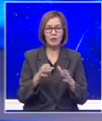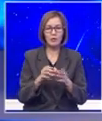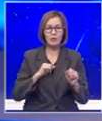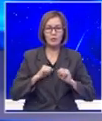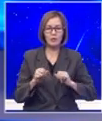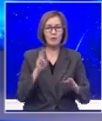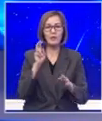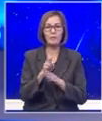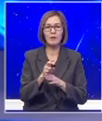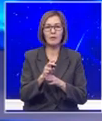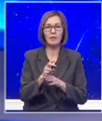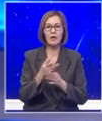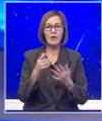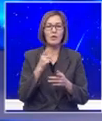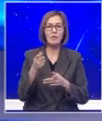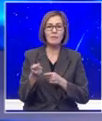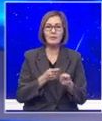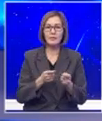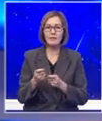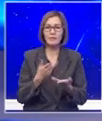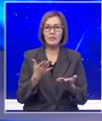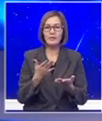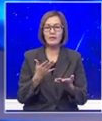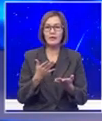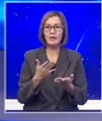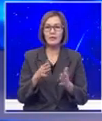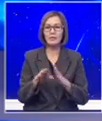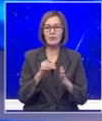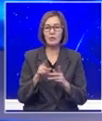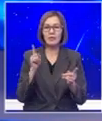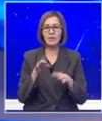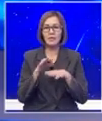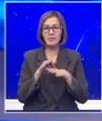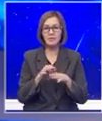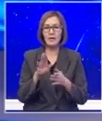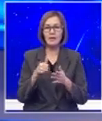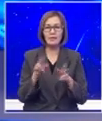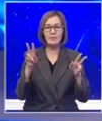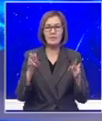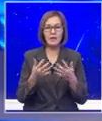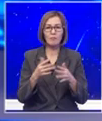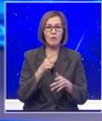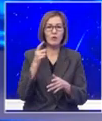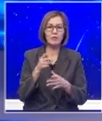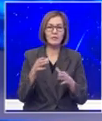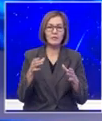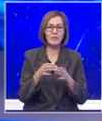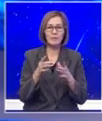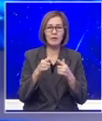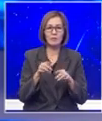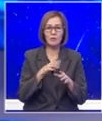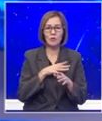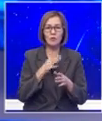ауыл шаруашылық басқармасы, шаруа қожалық иелері мен әрі аудандық мәслихат депутаттары кездесті. Басты мәселе ауыл шаруашылық кооперативтерін